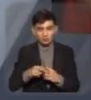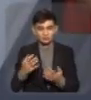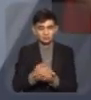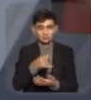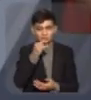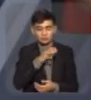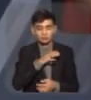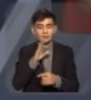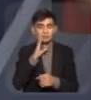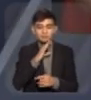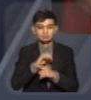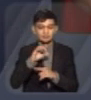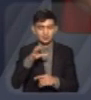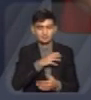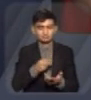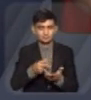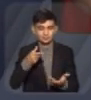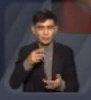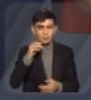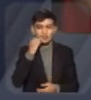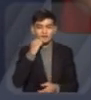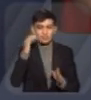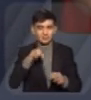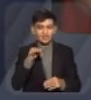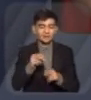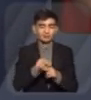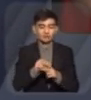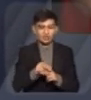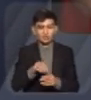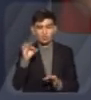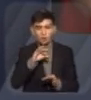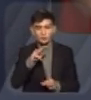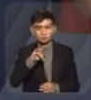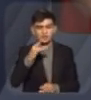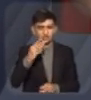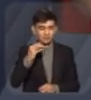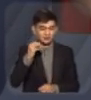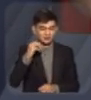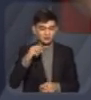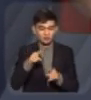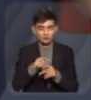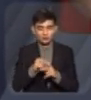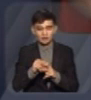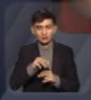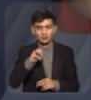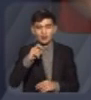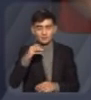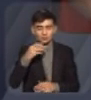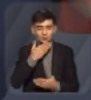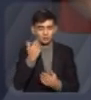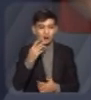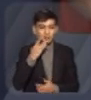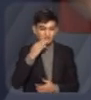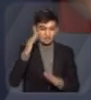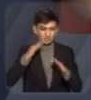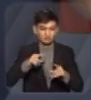отправили генетический анализ в Москву. Конкретного лечения от спинальной мышечной атрофии нет, но в США дают шанс. Если